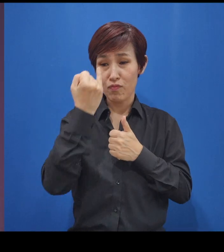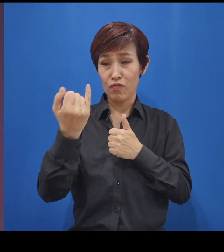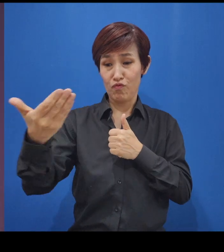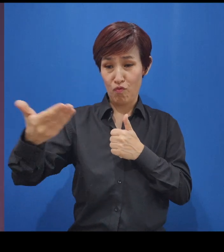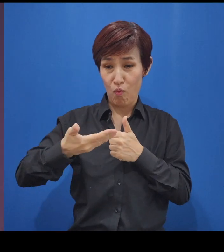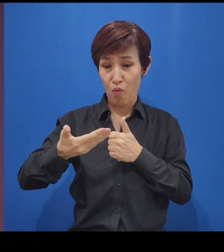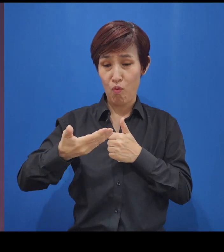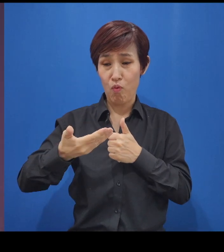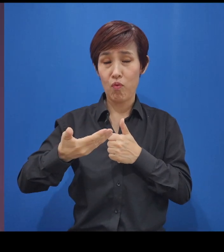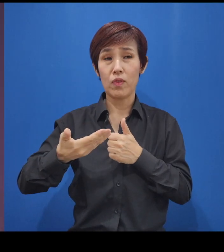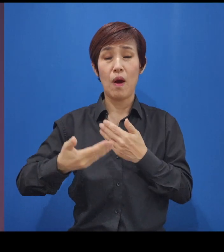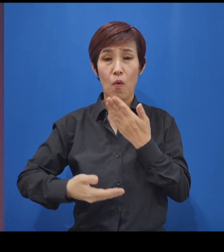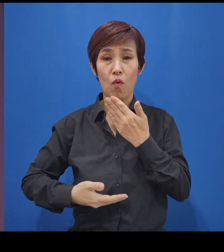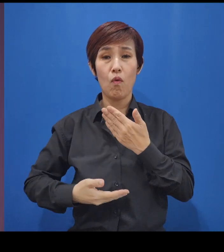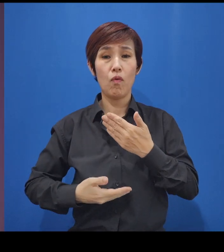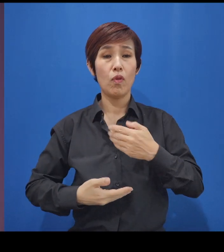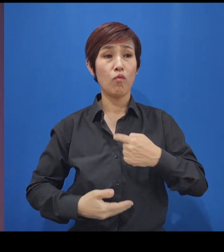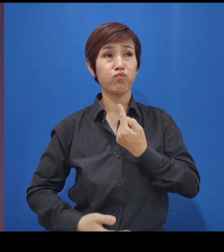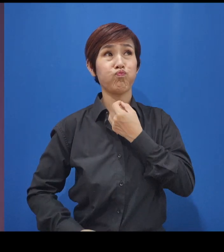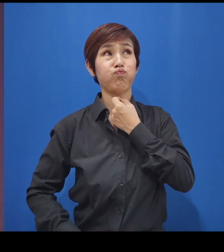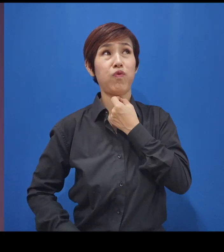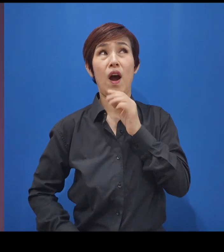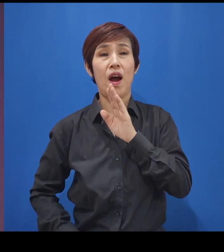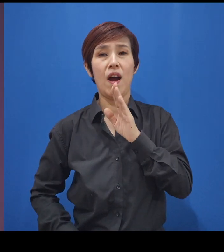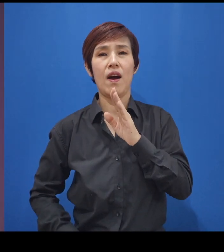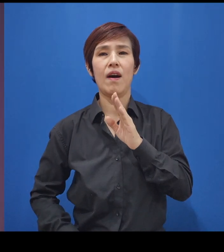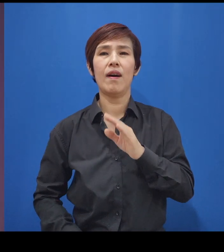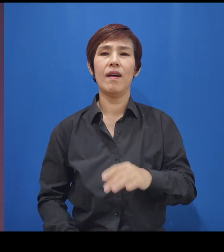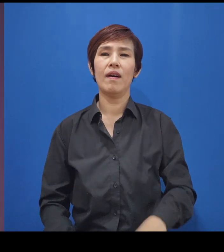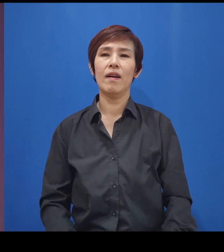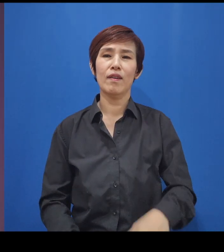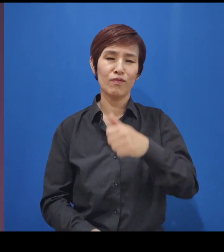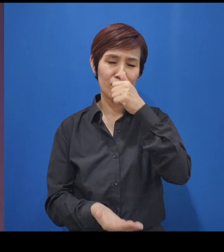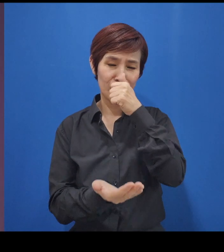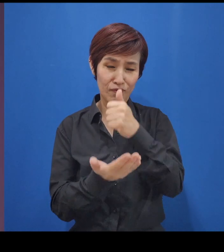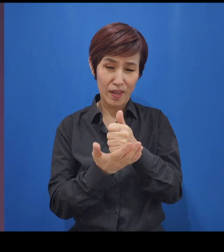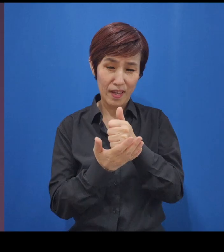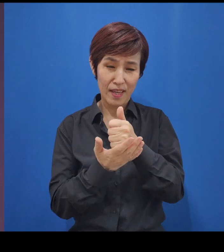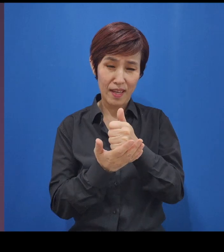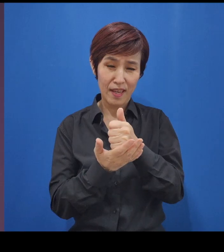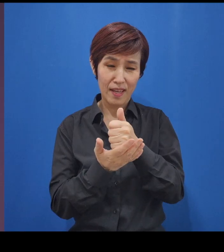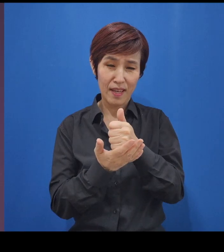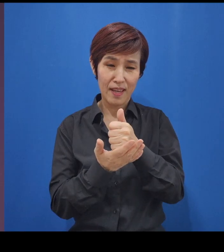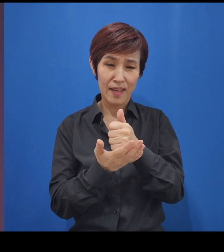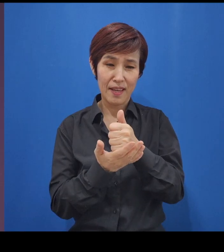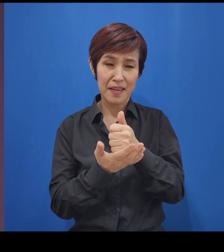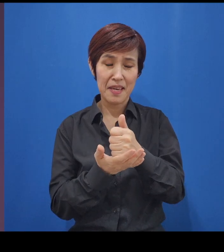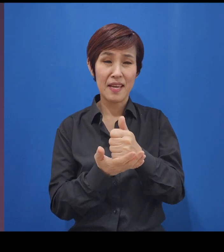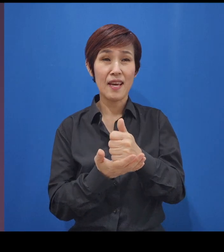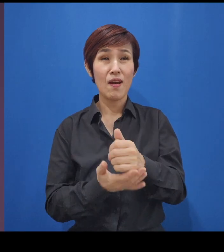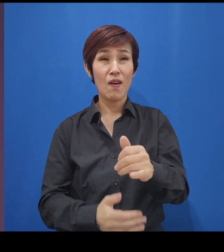내가 스스로 먹은 거 아닙니다. 죄가 들어오면 늘 남 탓해요.